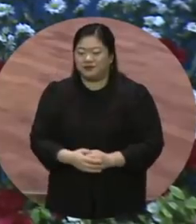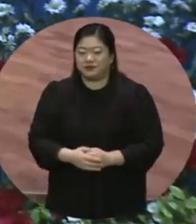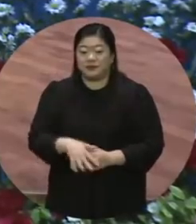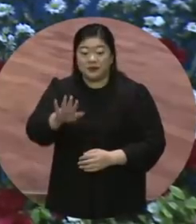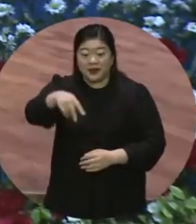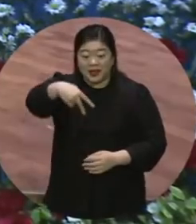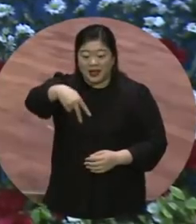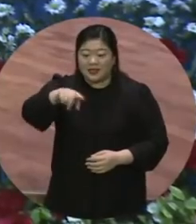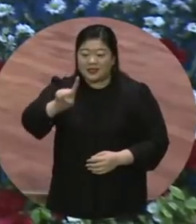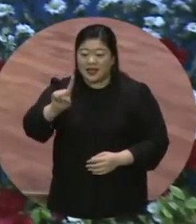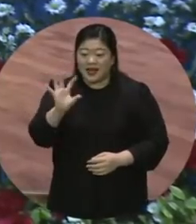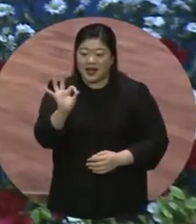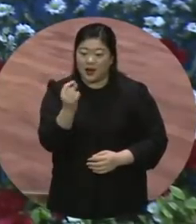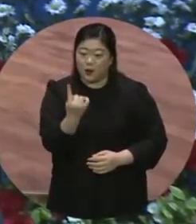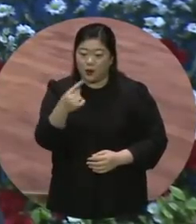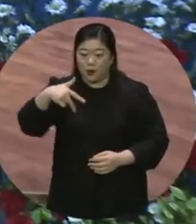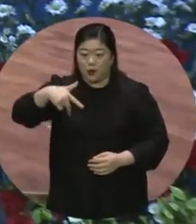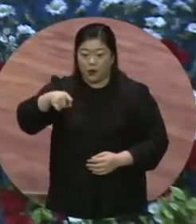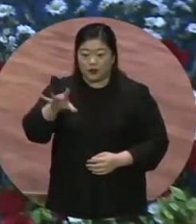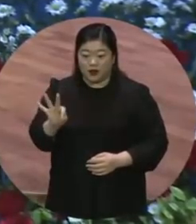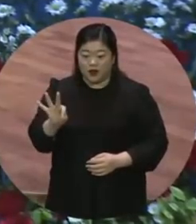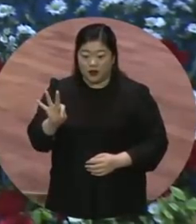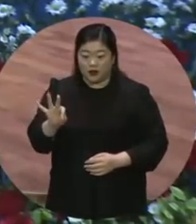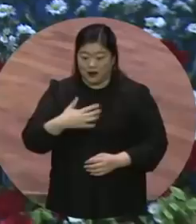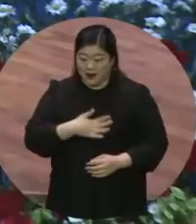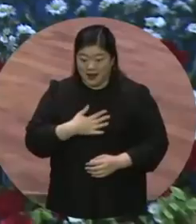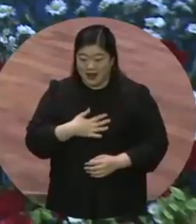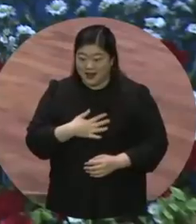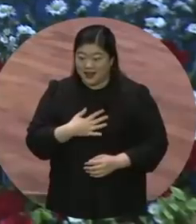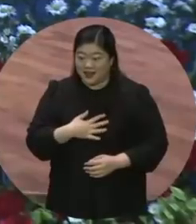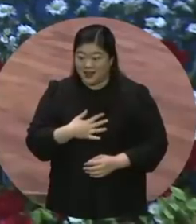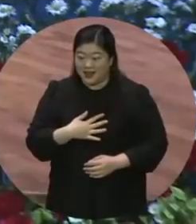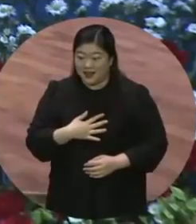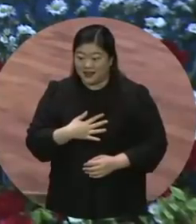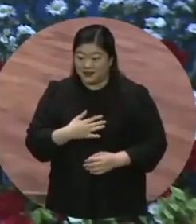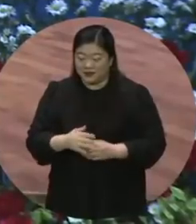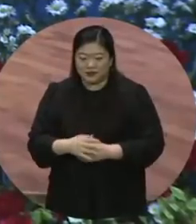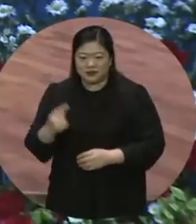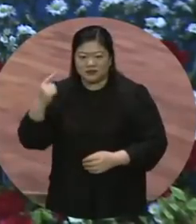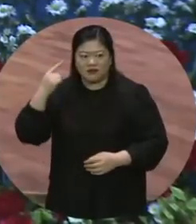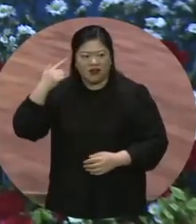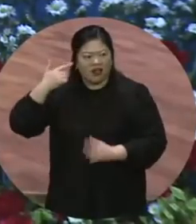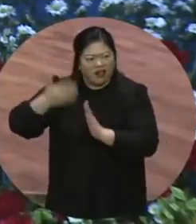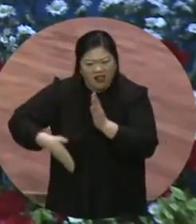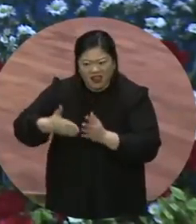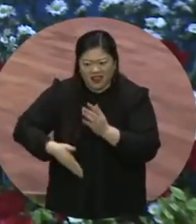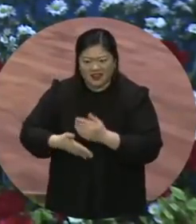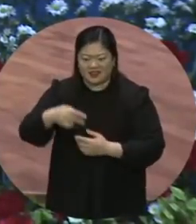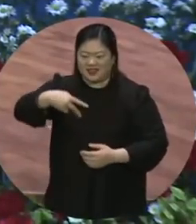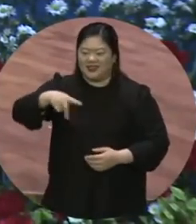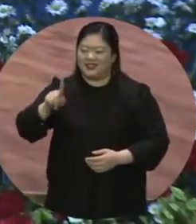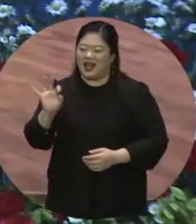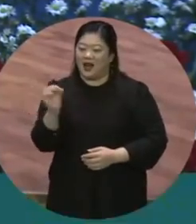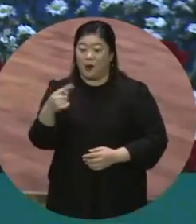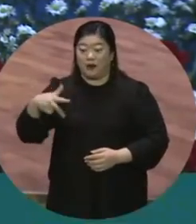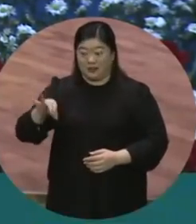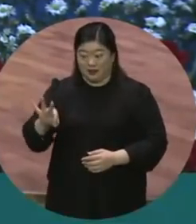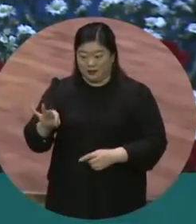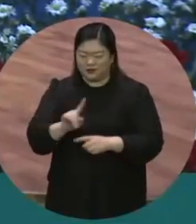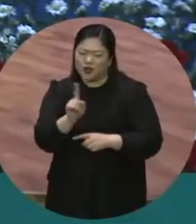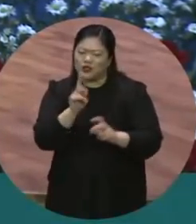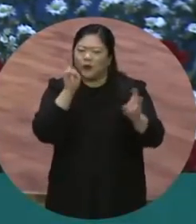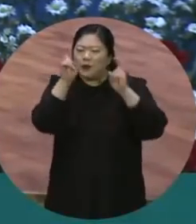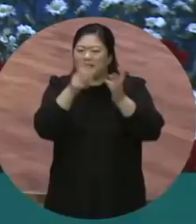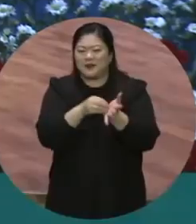사오정 아시죠? 사오정이 어떤 회사에 면접을 보러 갔어요. 면접을 보러 갔는데